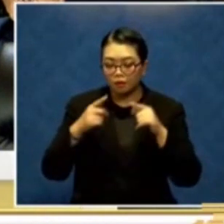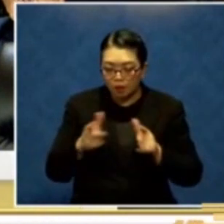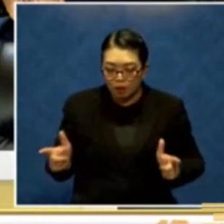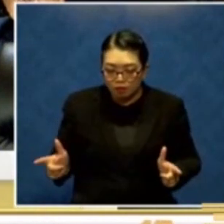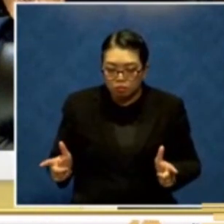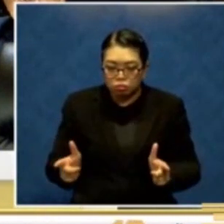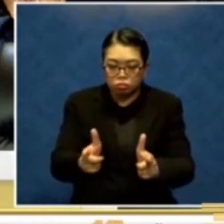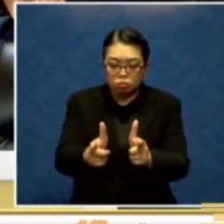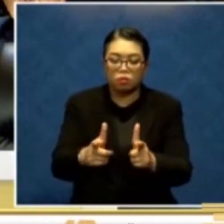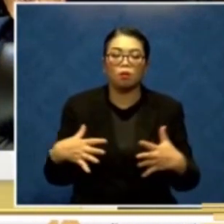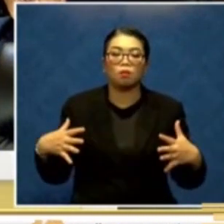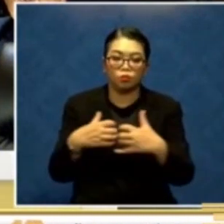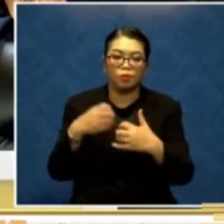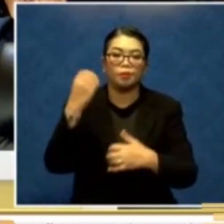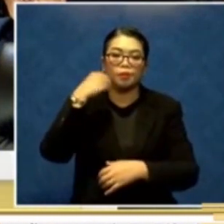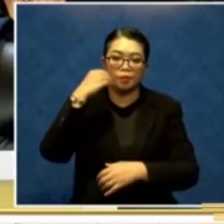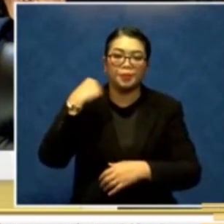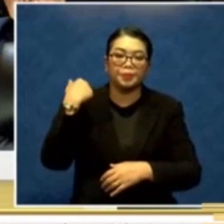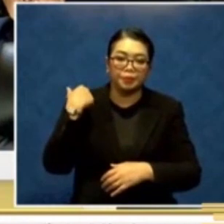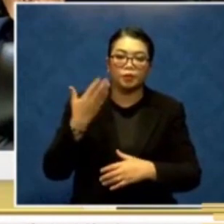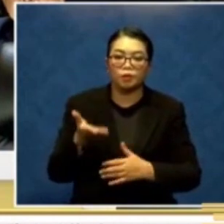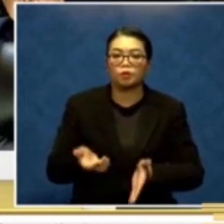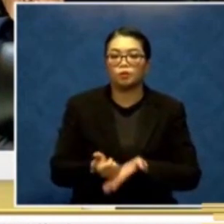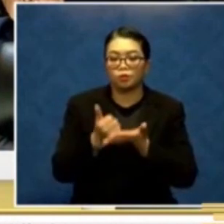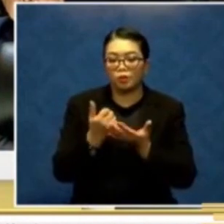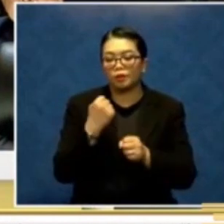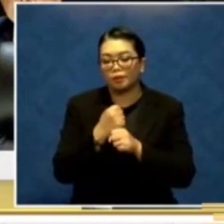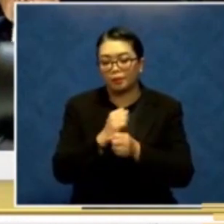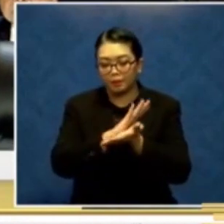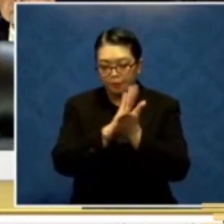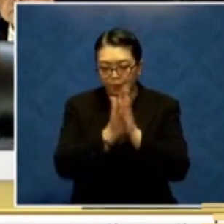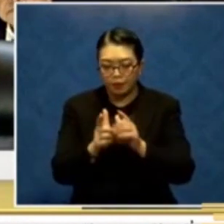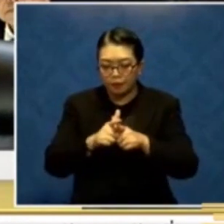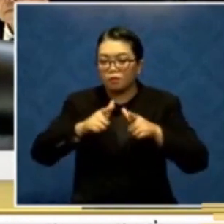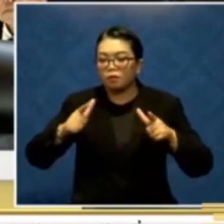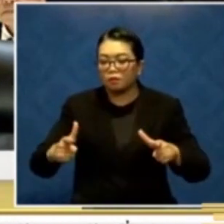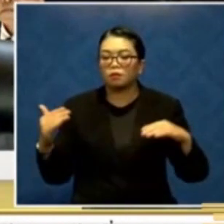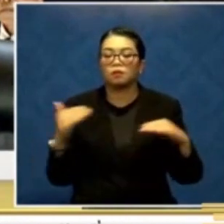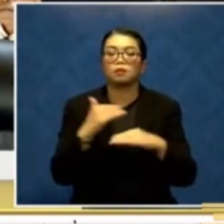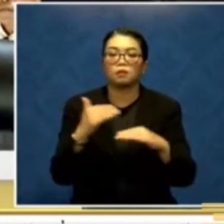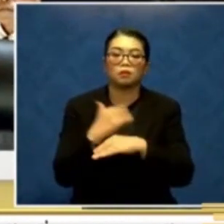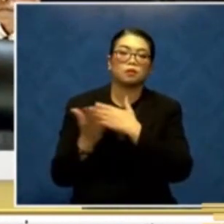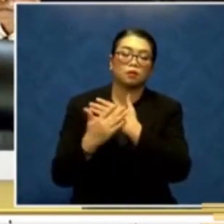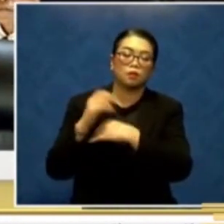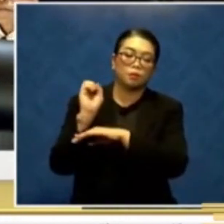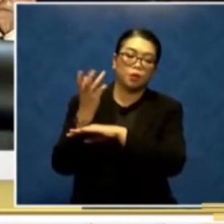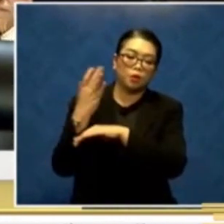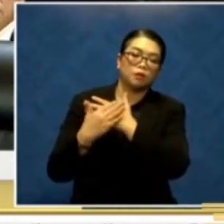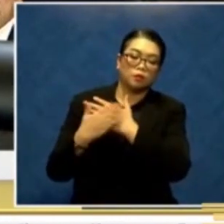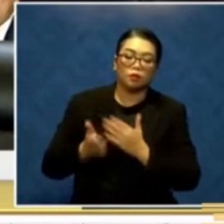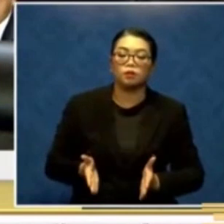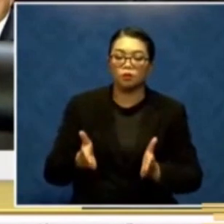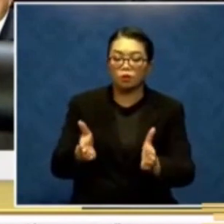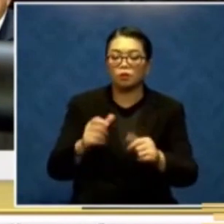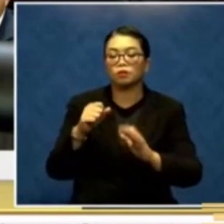วด ถ้ไม่เกิดอุปธิวิตบ่อยครั้งขอให้หนอยอทเกี่วข้อง เรองเพื่เติมแ้ไขอุปกรณแ้งเตือนและปรบปุงธนุนดก